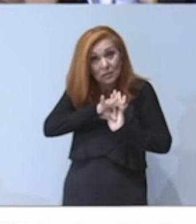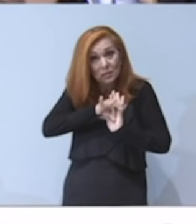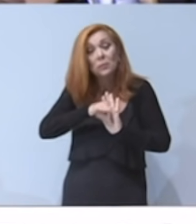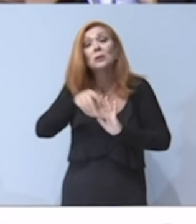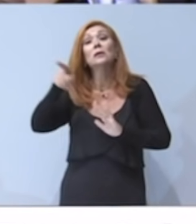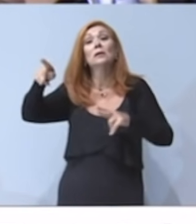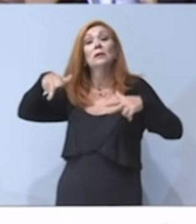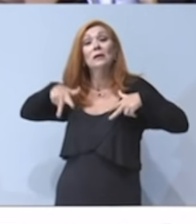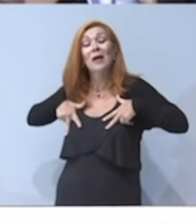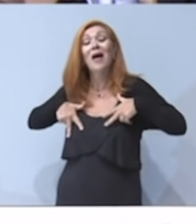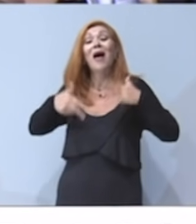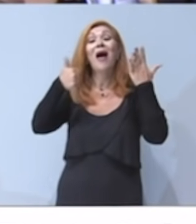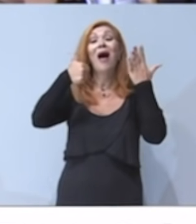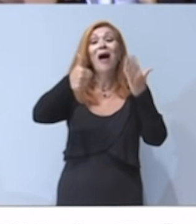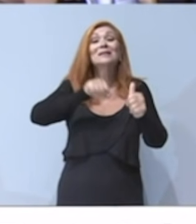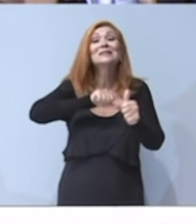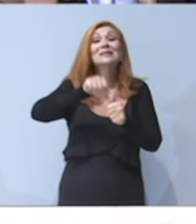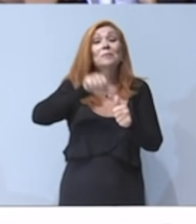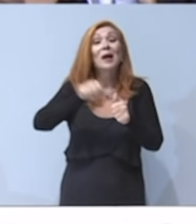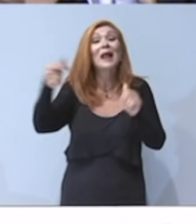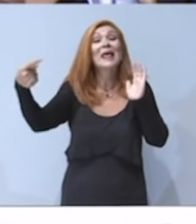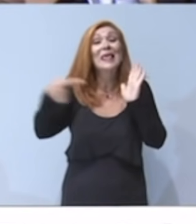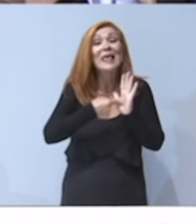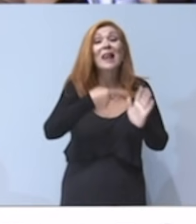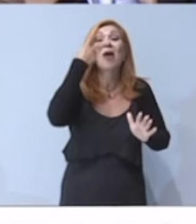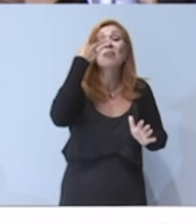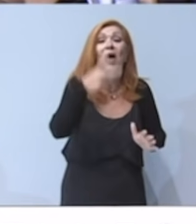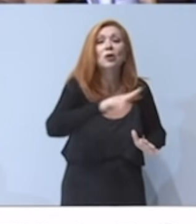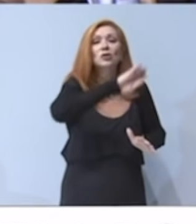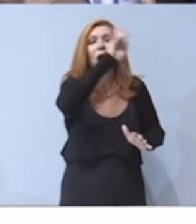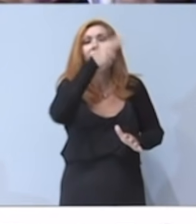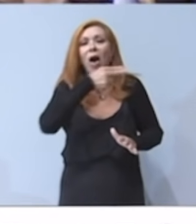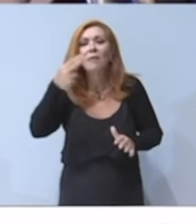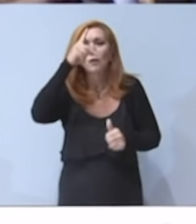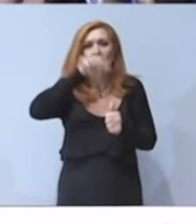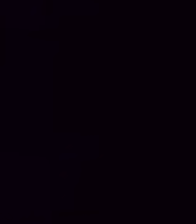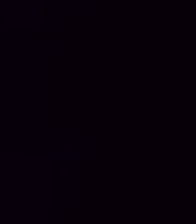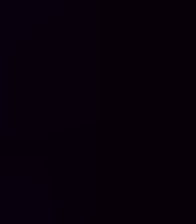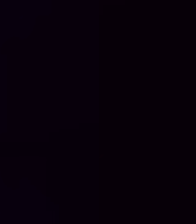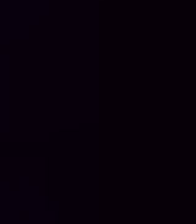με 6 μήνες με 1.200 ευρώ.